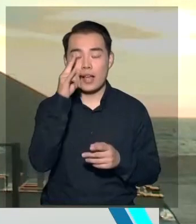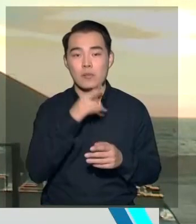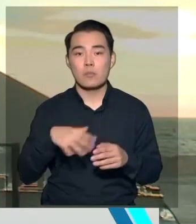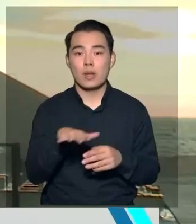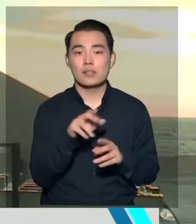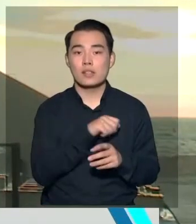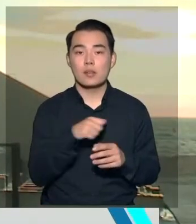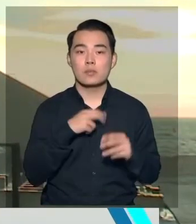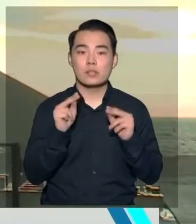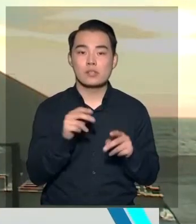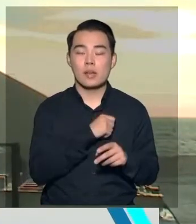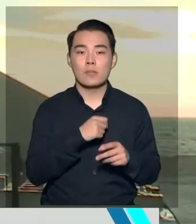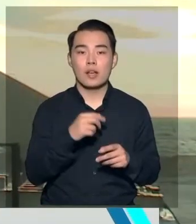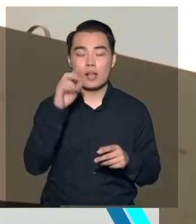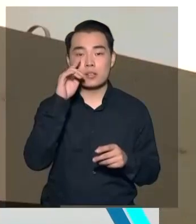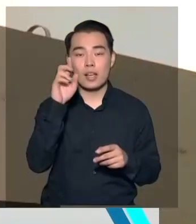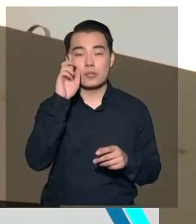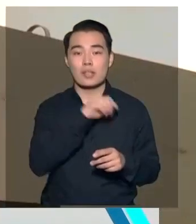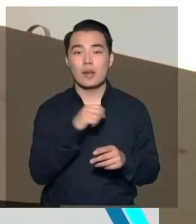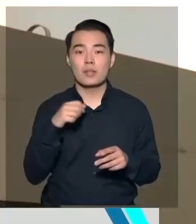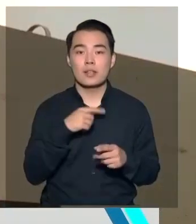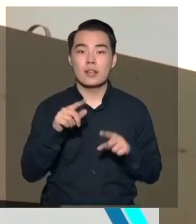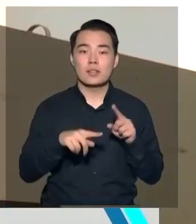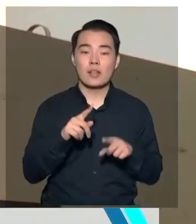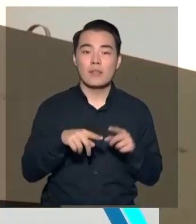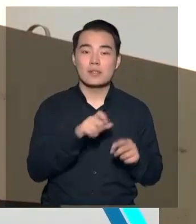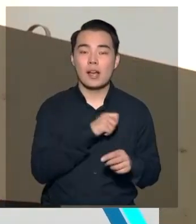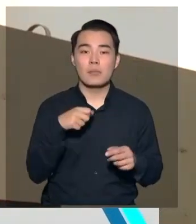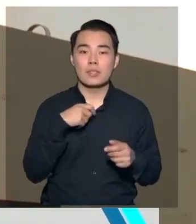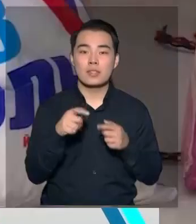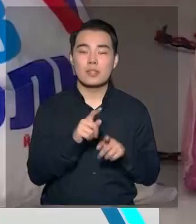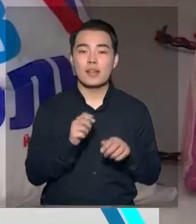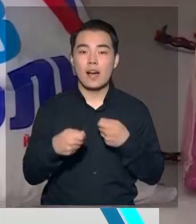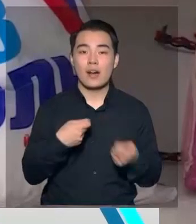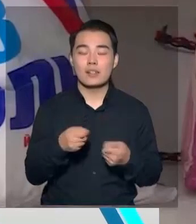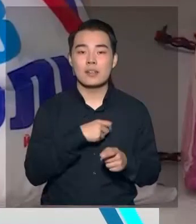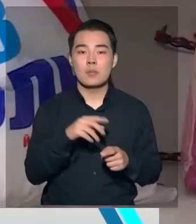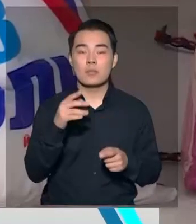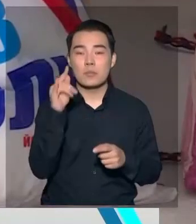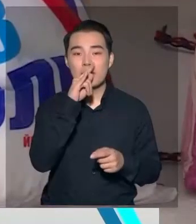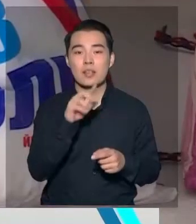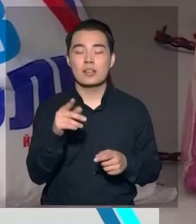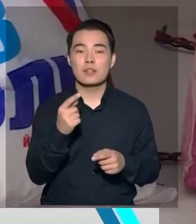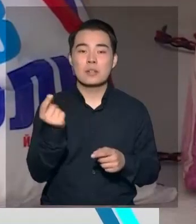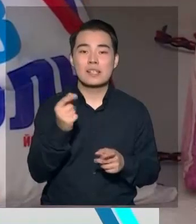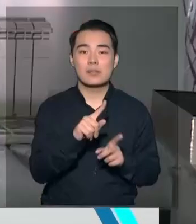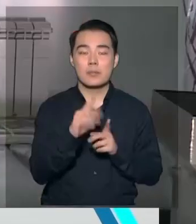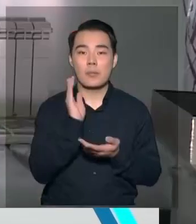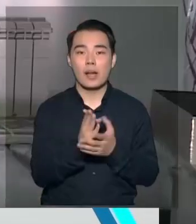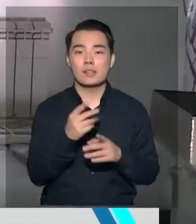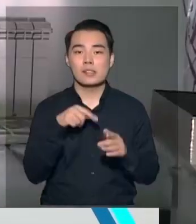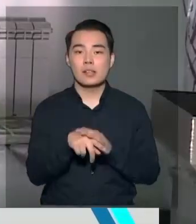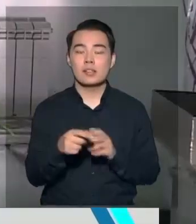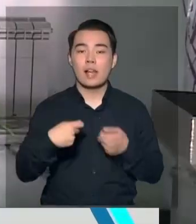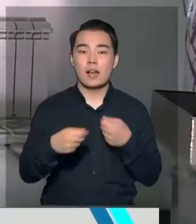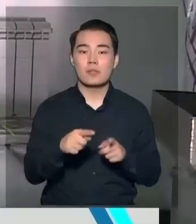Сыр өңірінен шет мемлекеттерге жеңіл өнеркәсіп тауарлармен қоса мұнай, уран, күріш өнімдері, ас тұз мен цемент экспортталады. Сауда